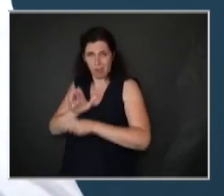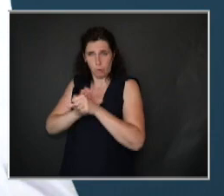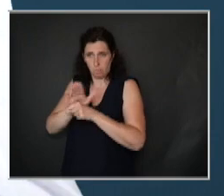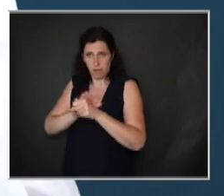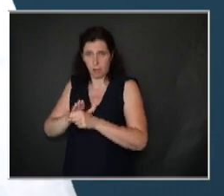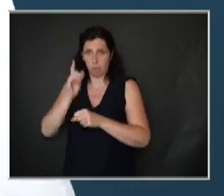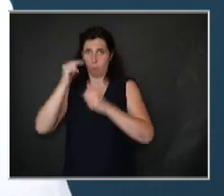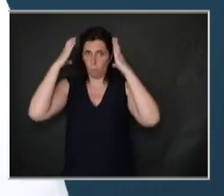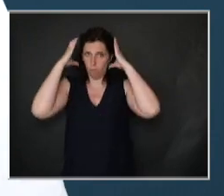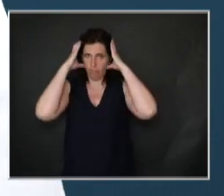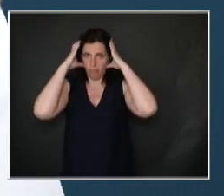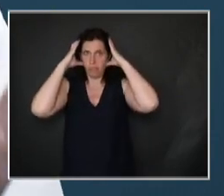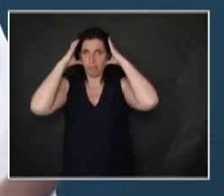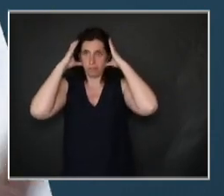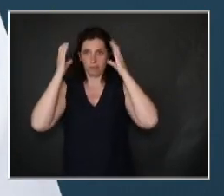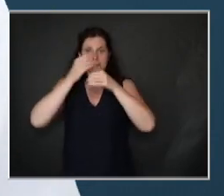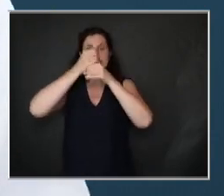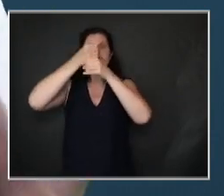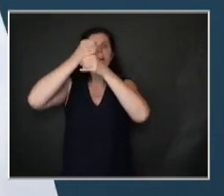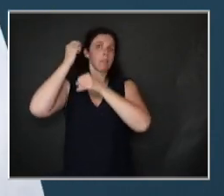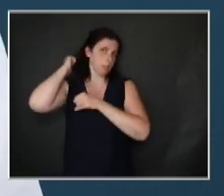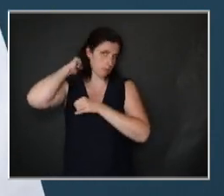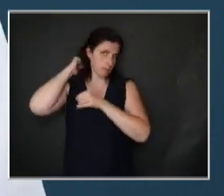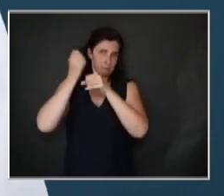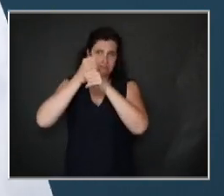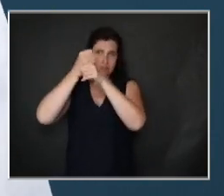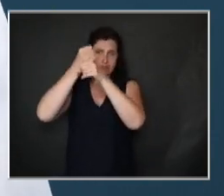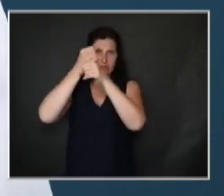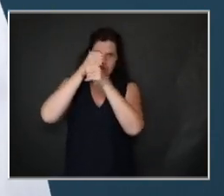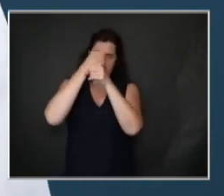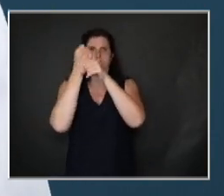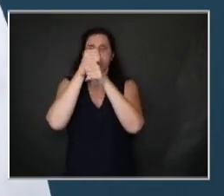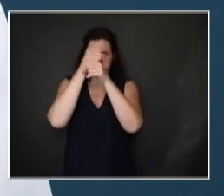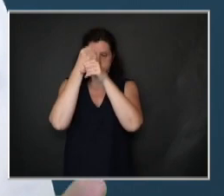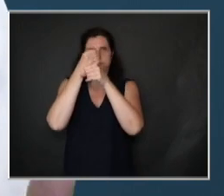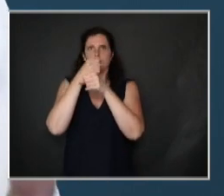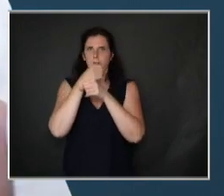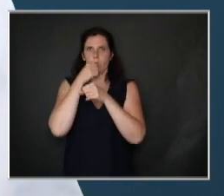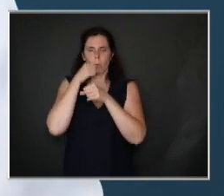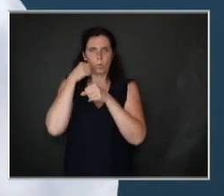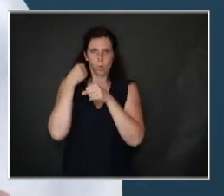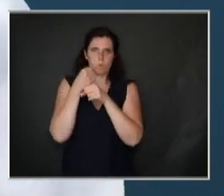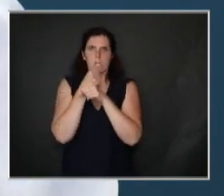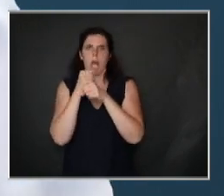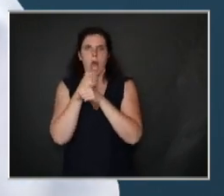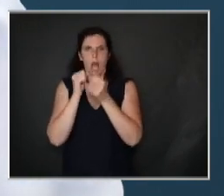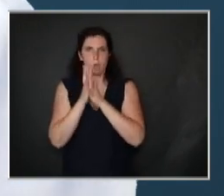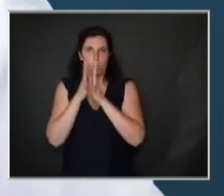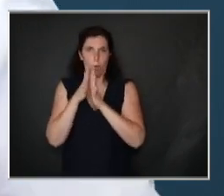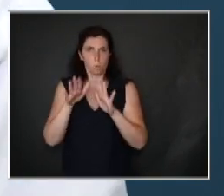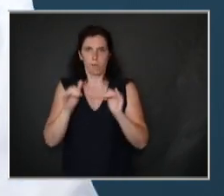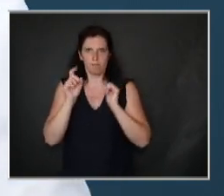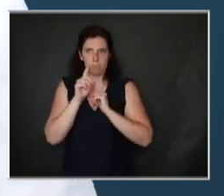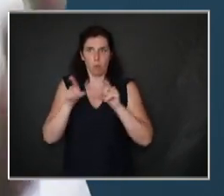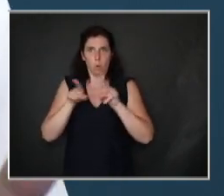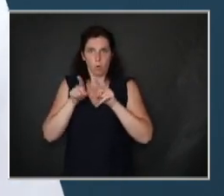notre tête n'épuise pas nos vertèbres cervicales et ne donne pas très précocement de l'arthrose, et pour que la filière génitale féminine